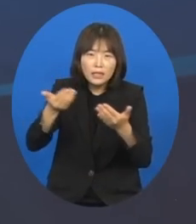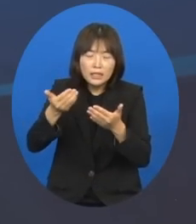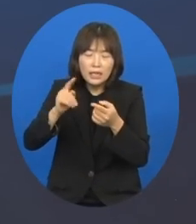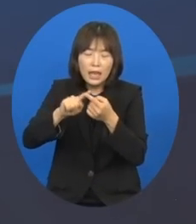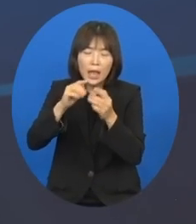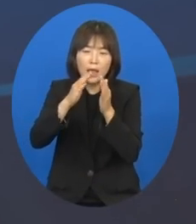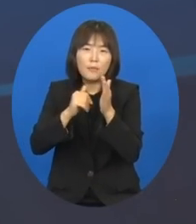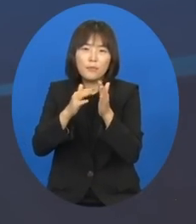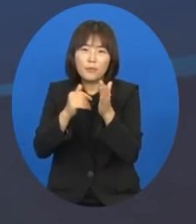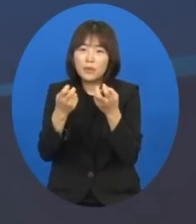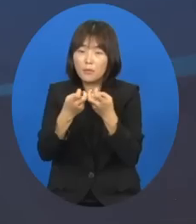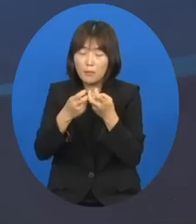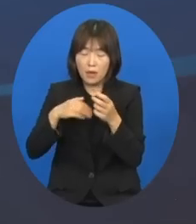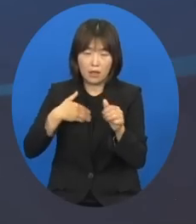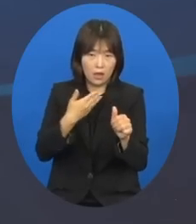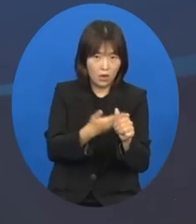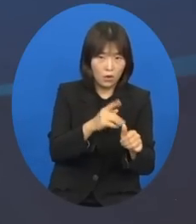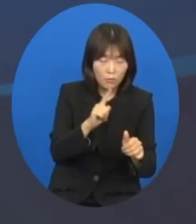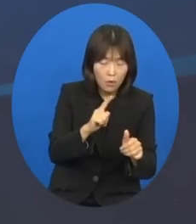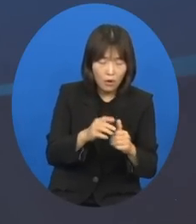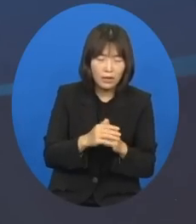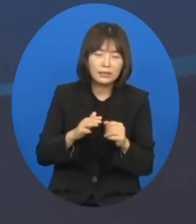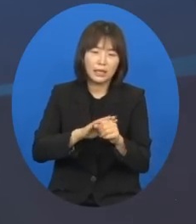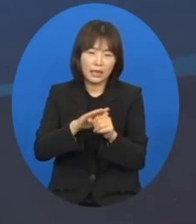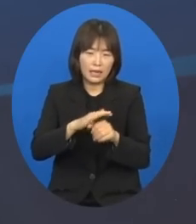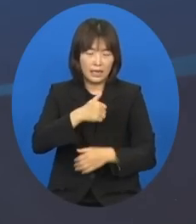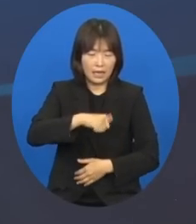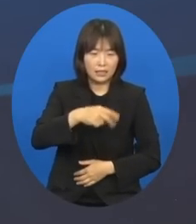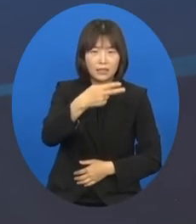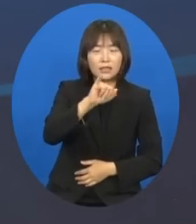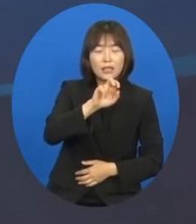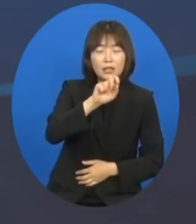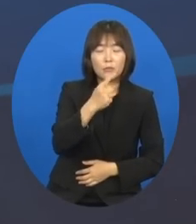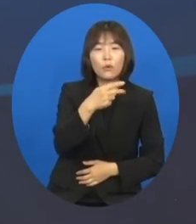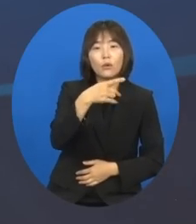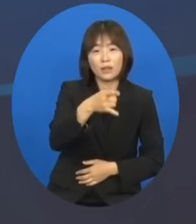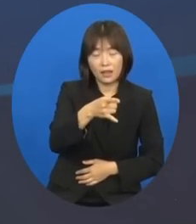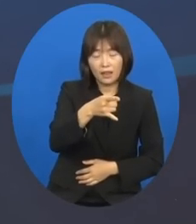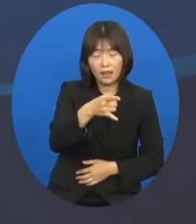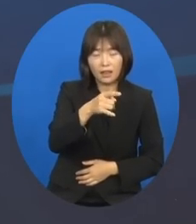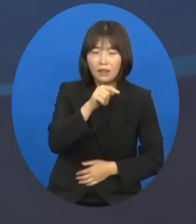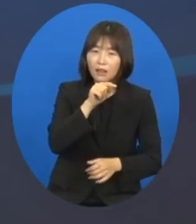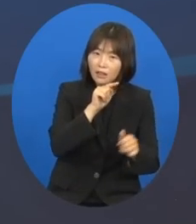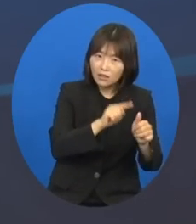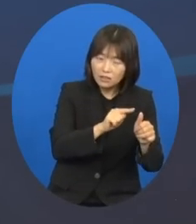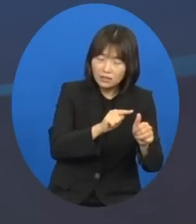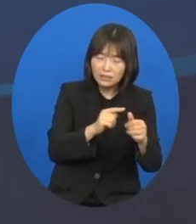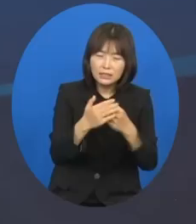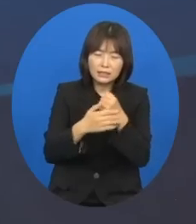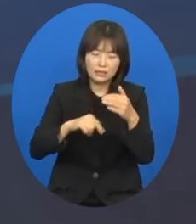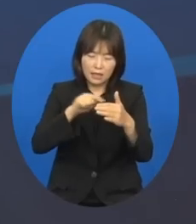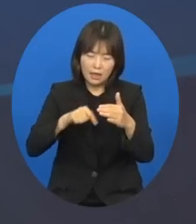사랑하는 아들 디모데야 너는 은혜 안에서 강한 사람이 되어라